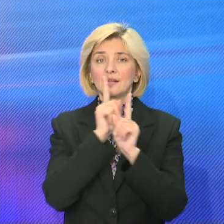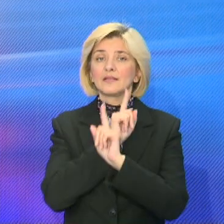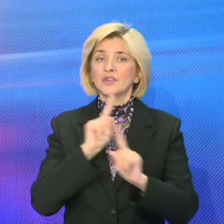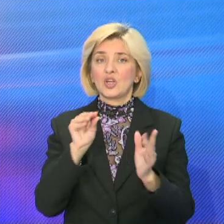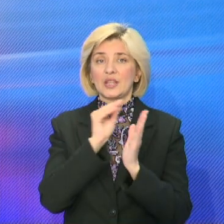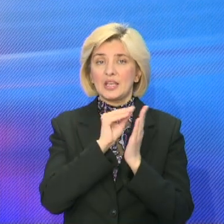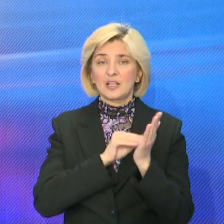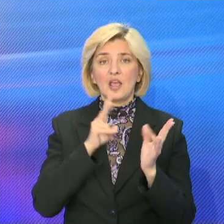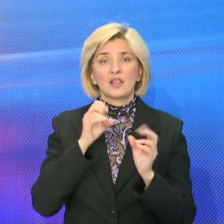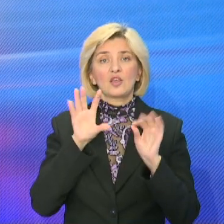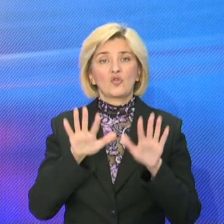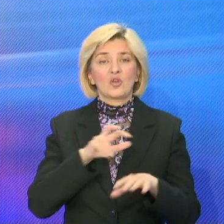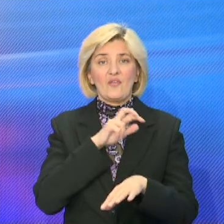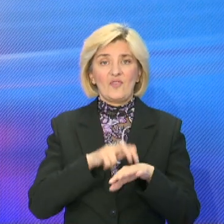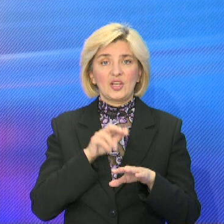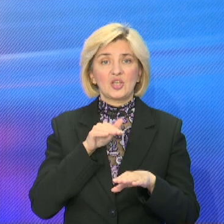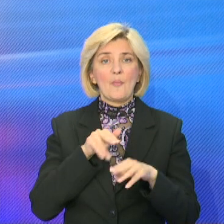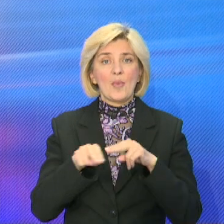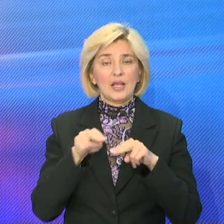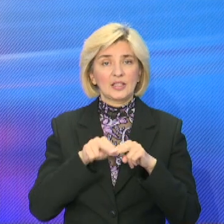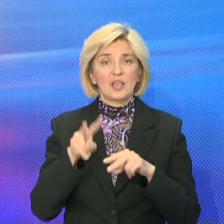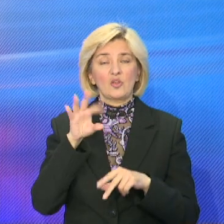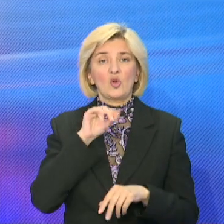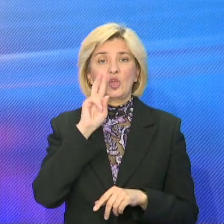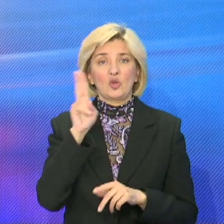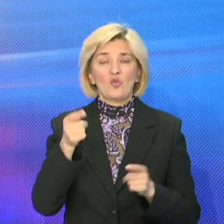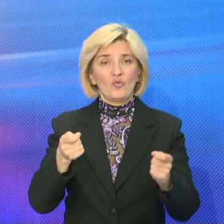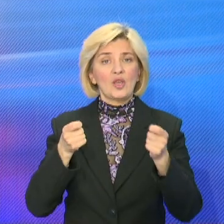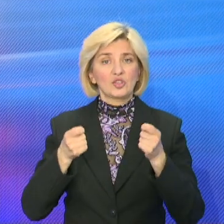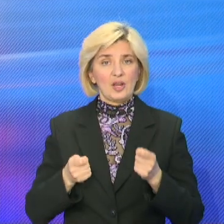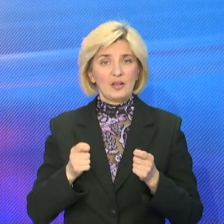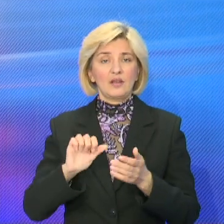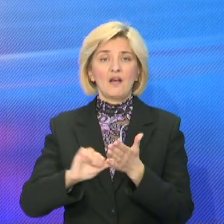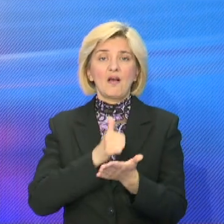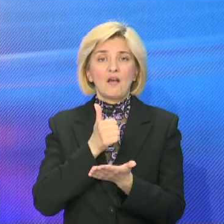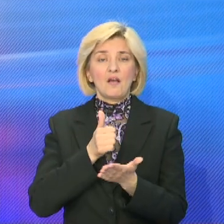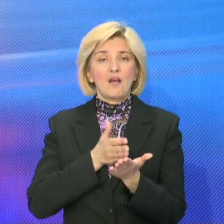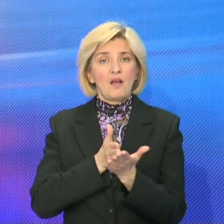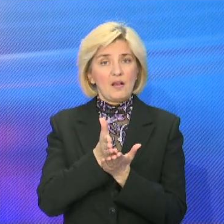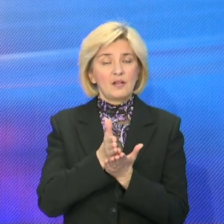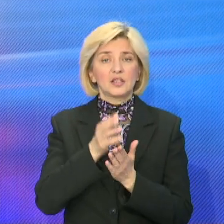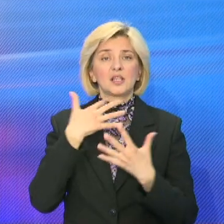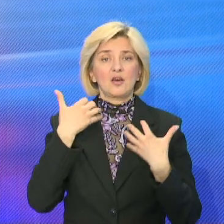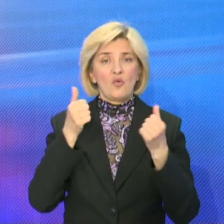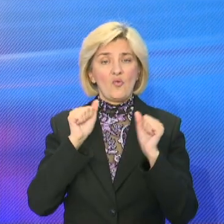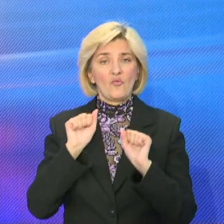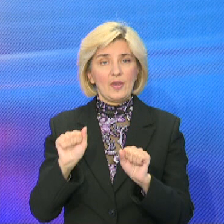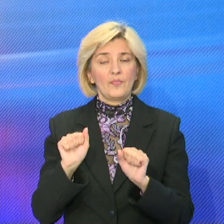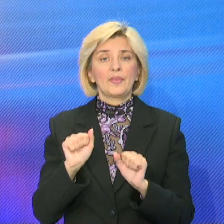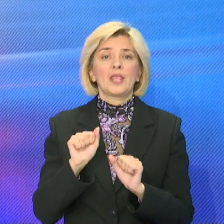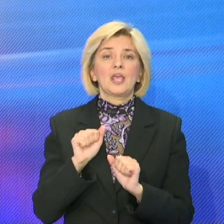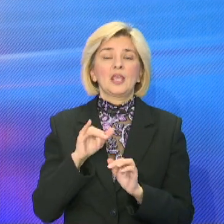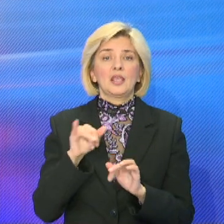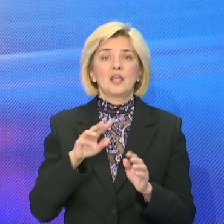врачи практике а лет и их то стоите на шале гарены оковы здоровья нашей в области прокладывая максимум на мага нею как медицинская сфера